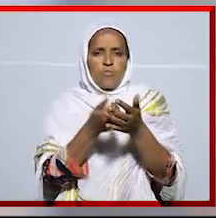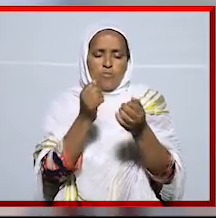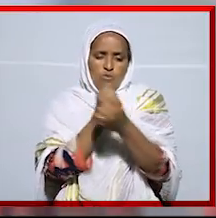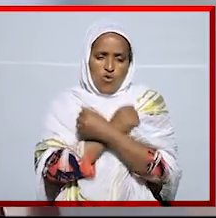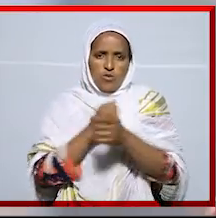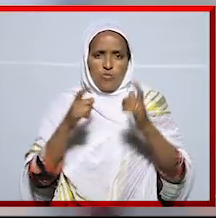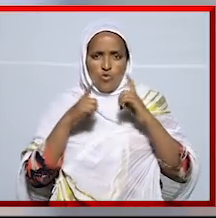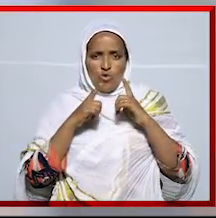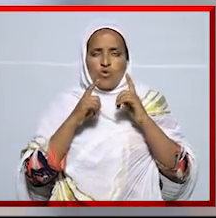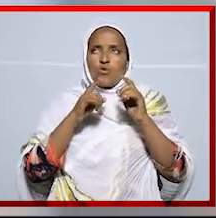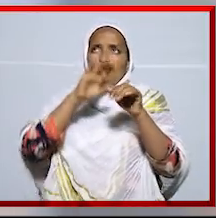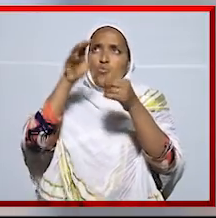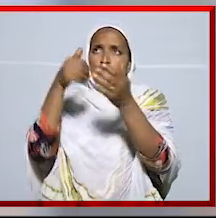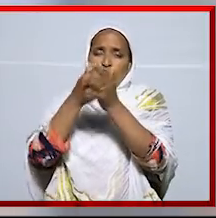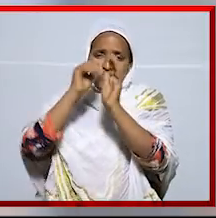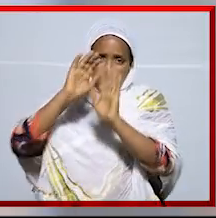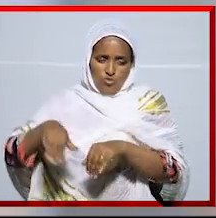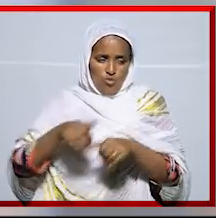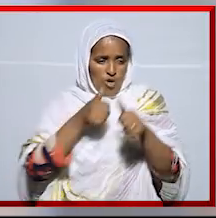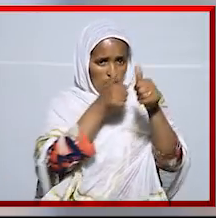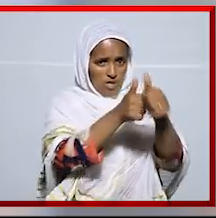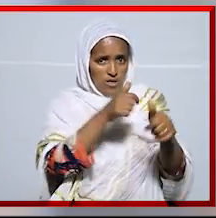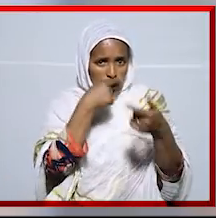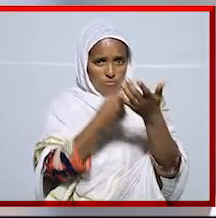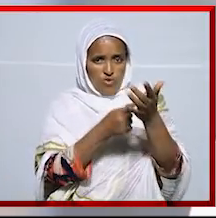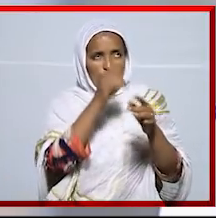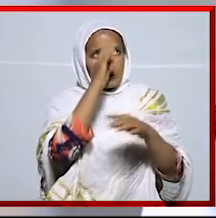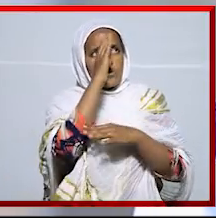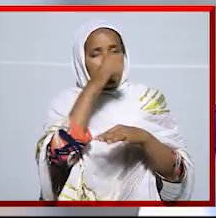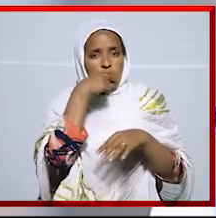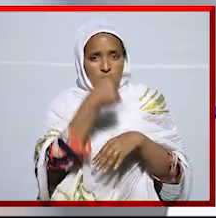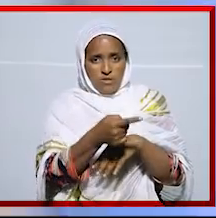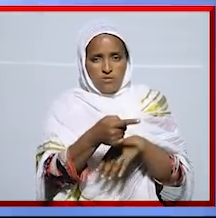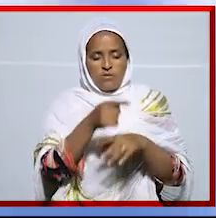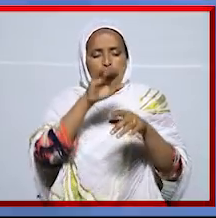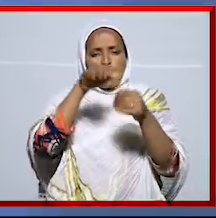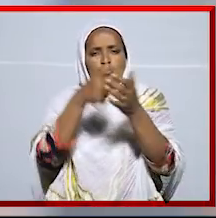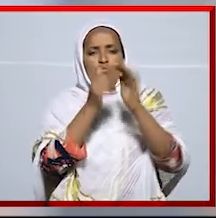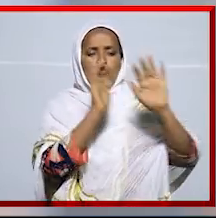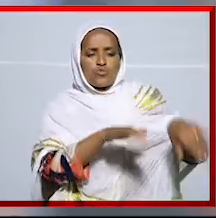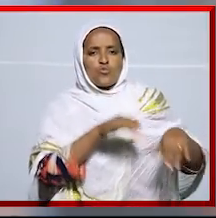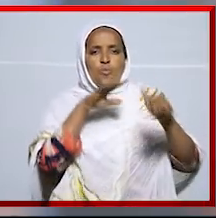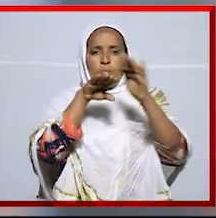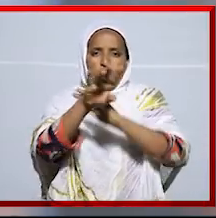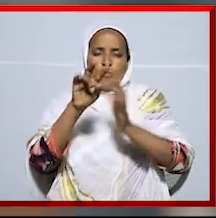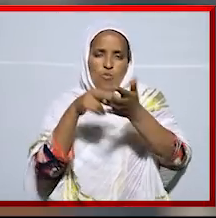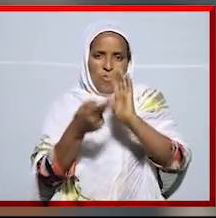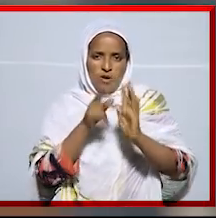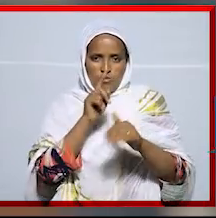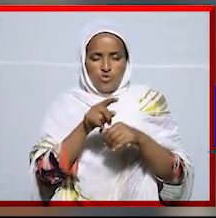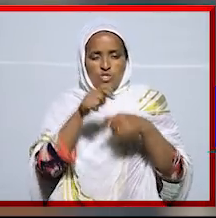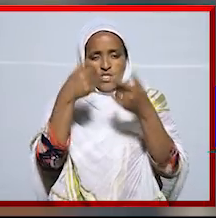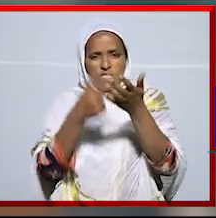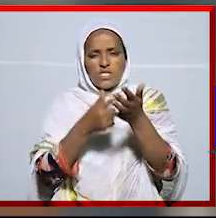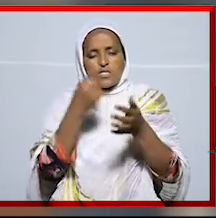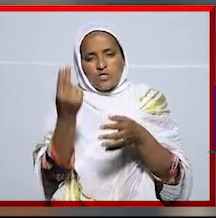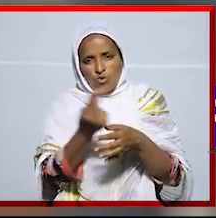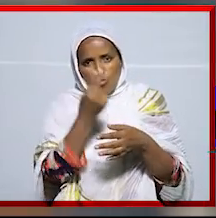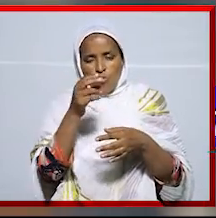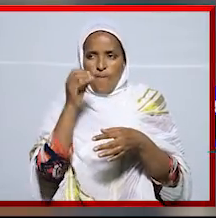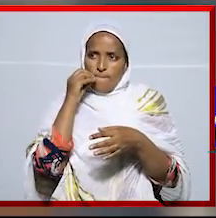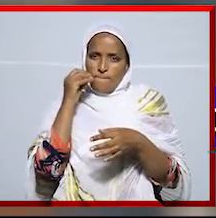በሙሉ በሱ ቁጥጥር ስር መዋል ማለት ነው። ወደ ዓለም እንደዛ ነው የሚመለከተው። ያው ዓለማዊነት